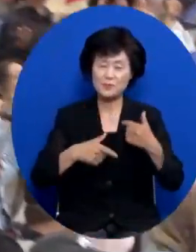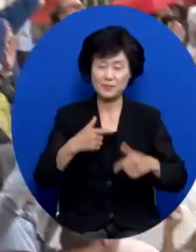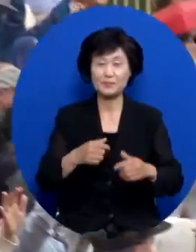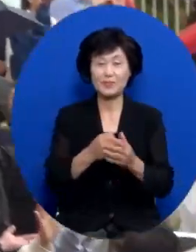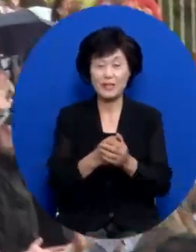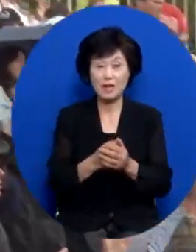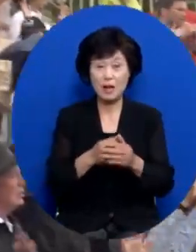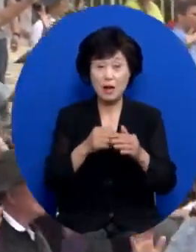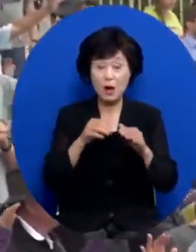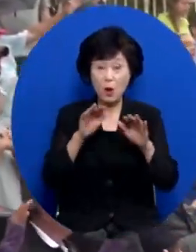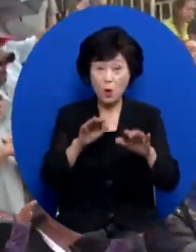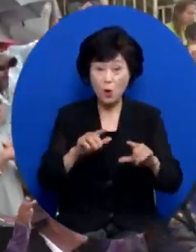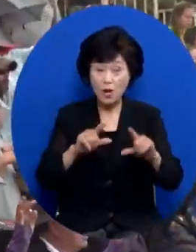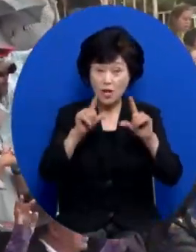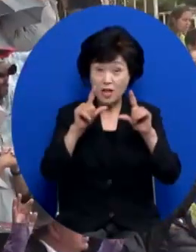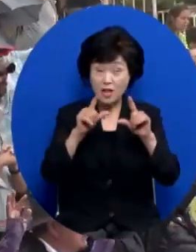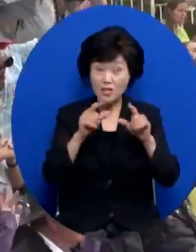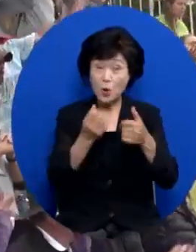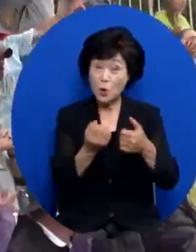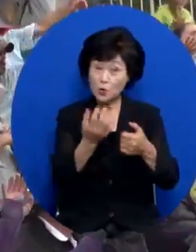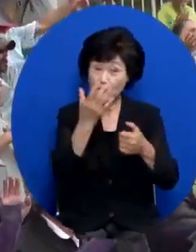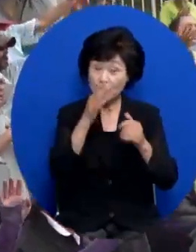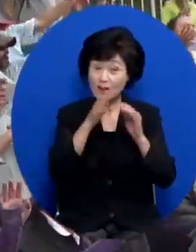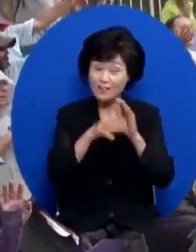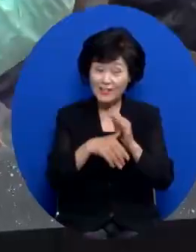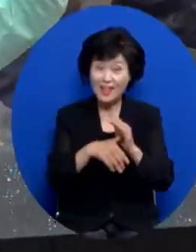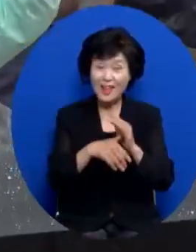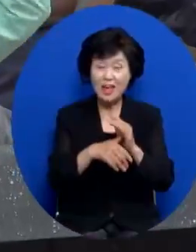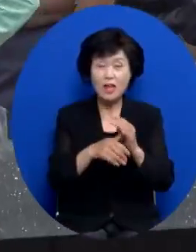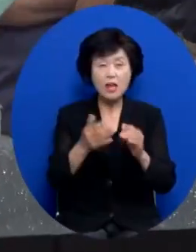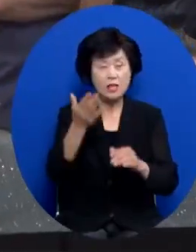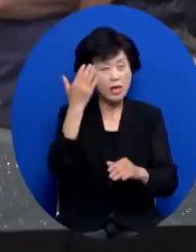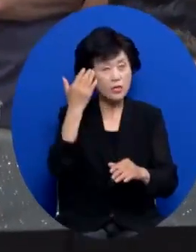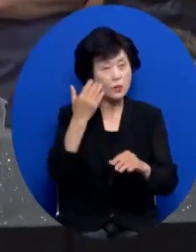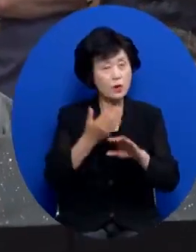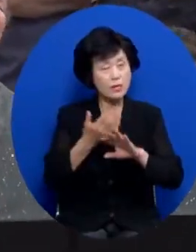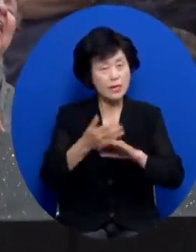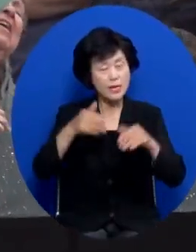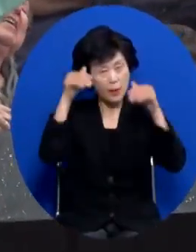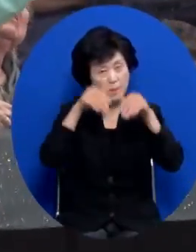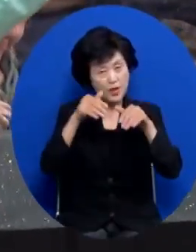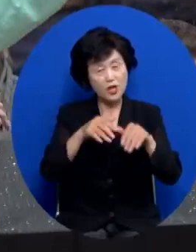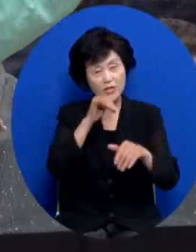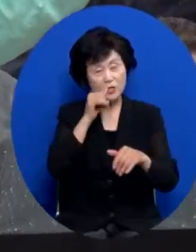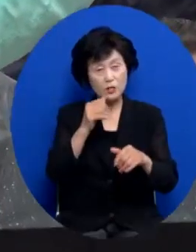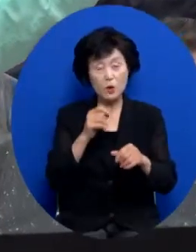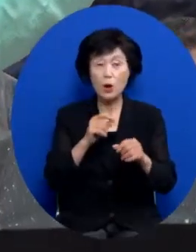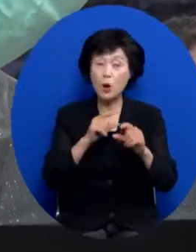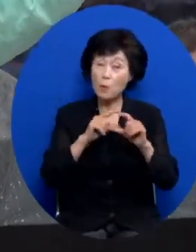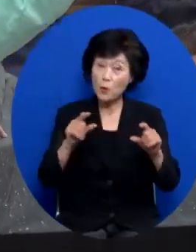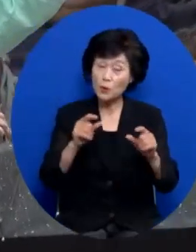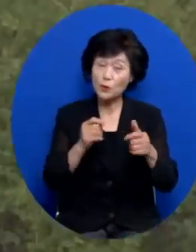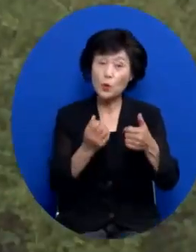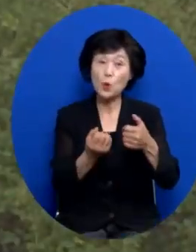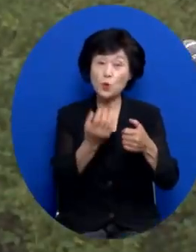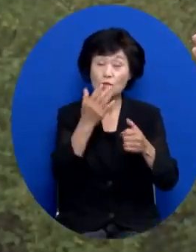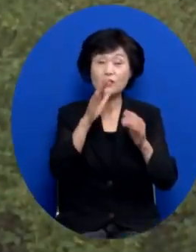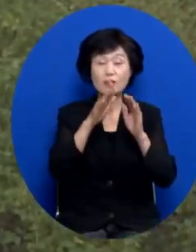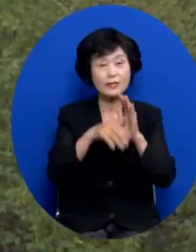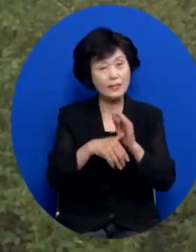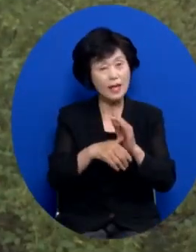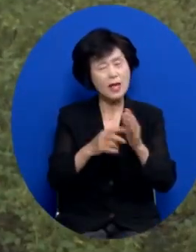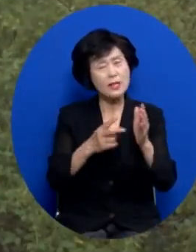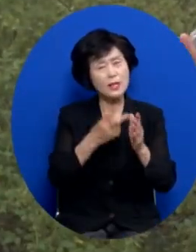다르게 이례적으로 비가 내려 감사함을 더했습니다. 보통 이스라엘의 5월은 건기로 예루살렘에 비가